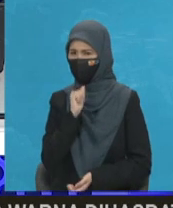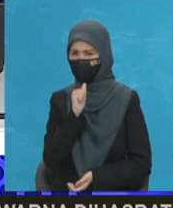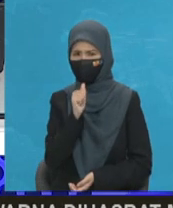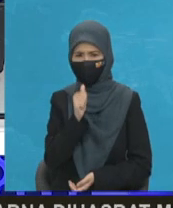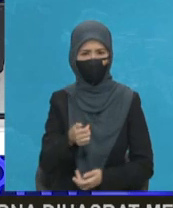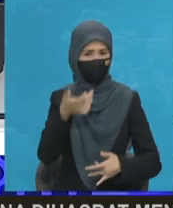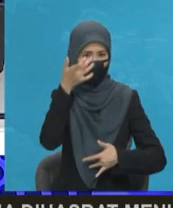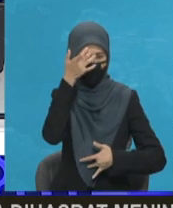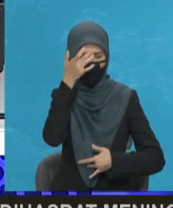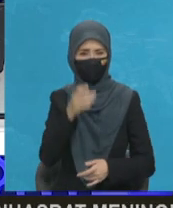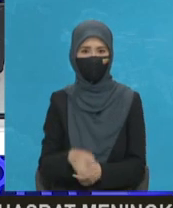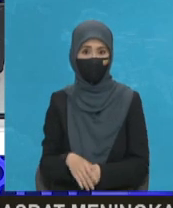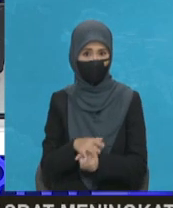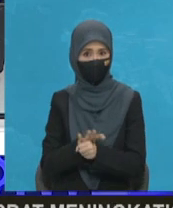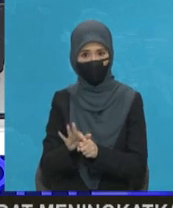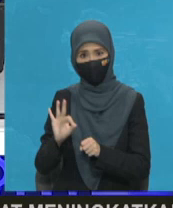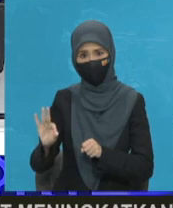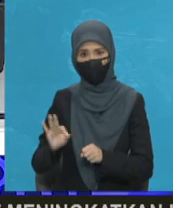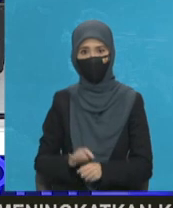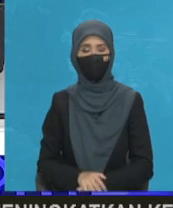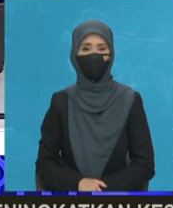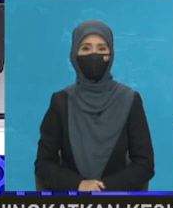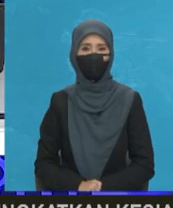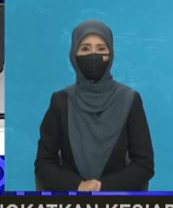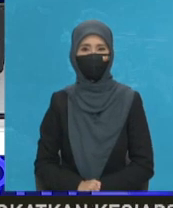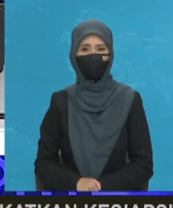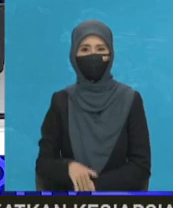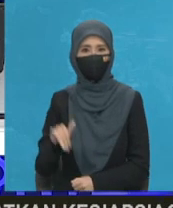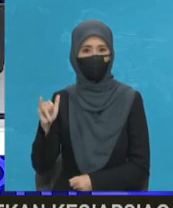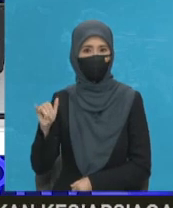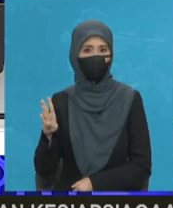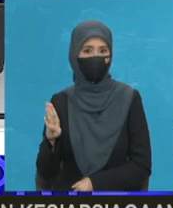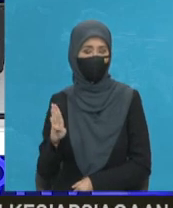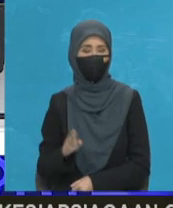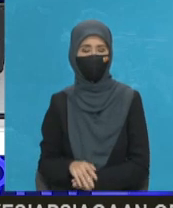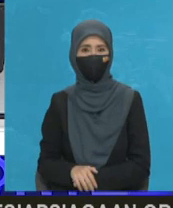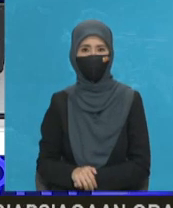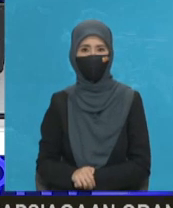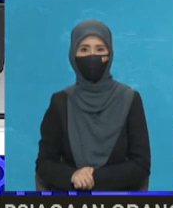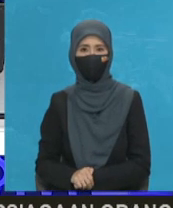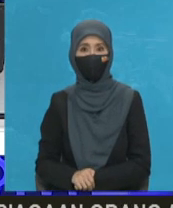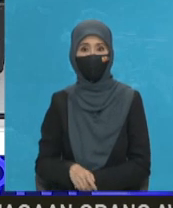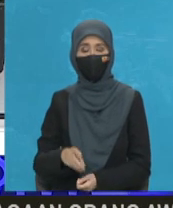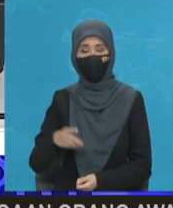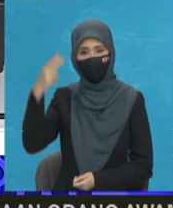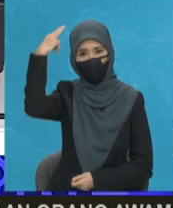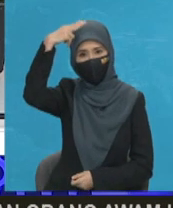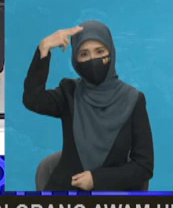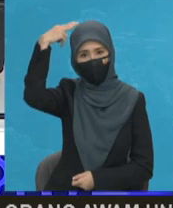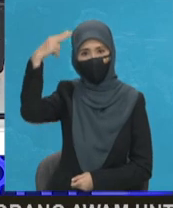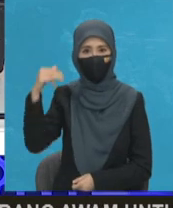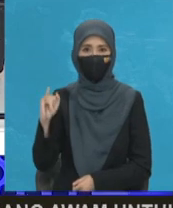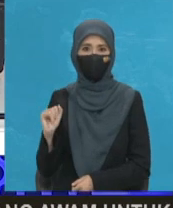kematian disebabkan kopina intense yang berhormat Datuk Sri Setyo Doktor Haji Awang Muhammad Hisyam bin